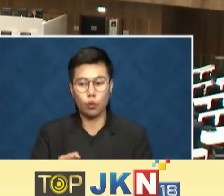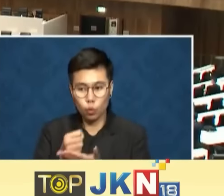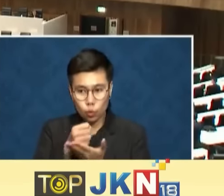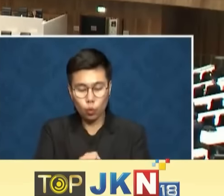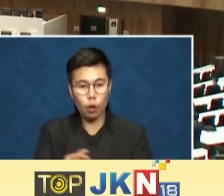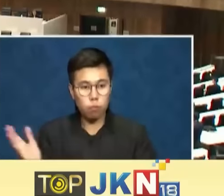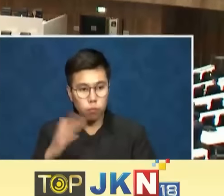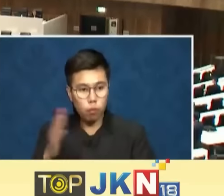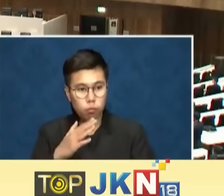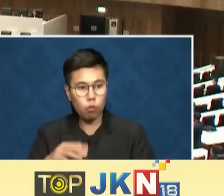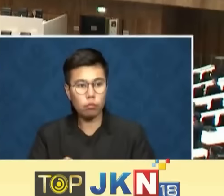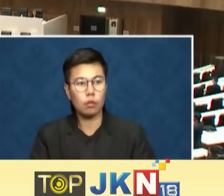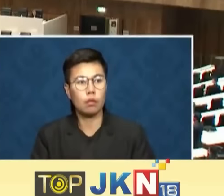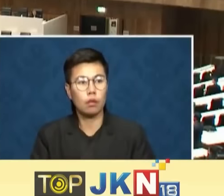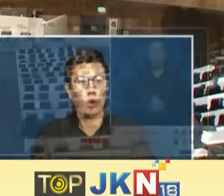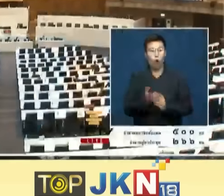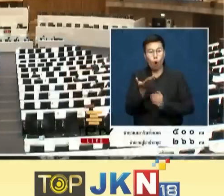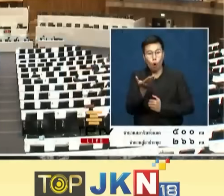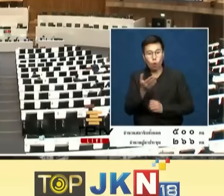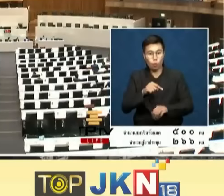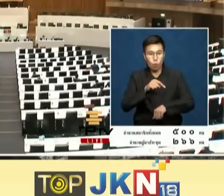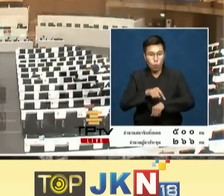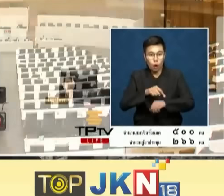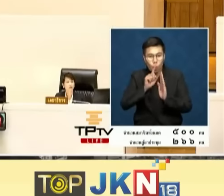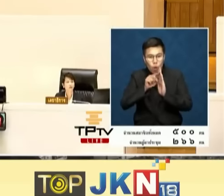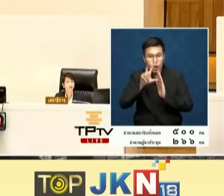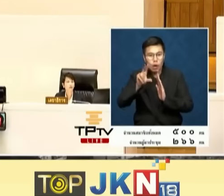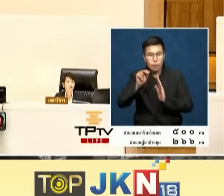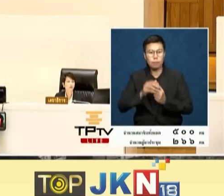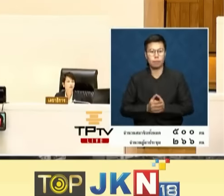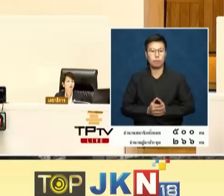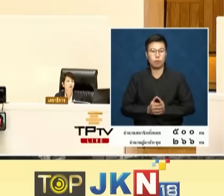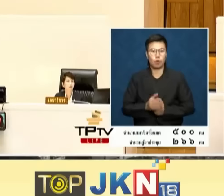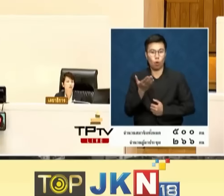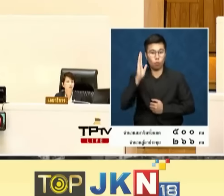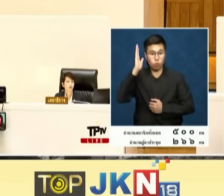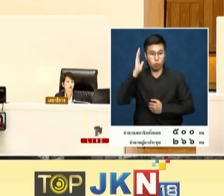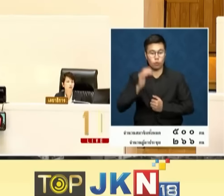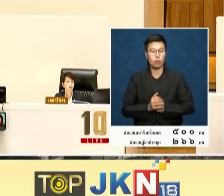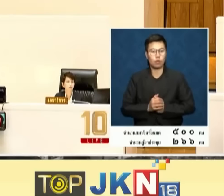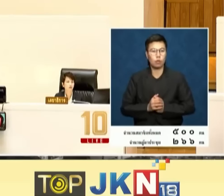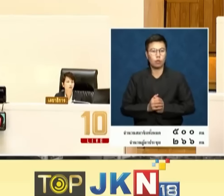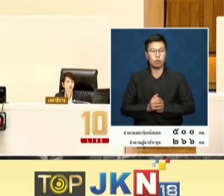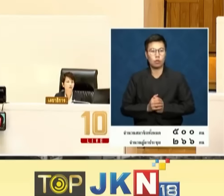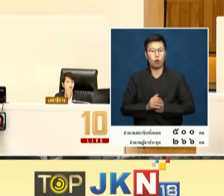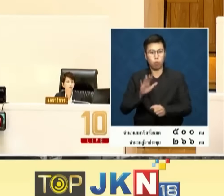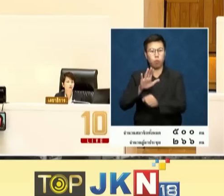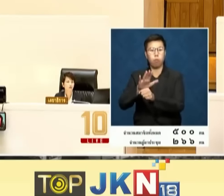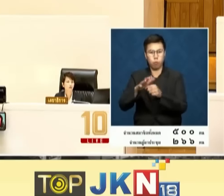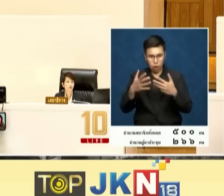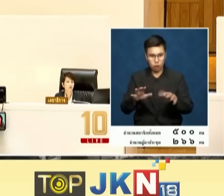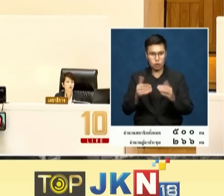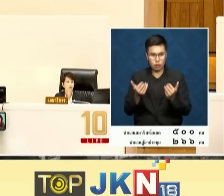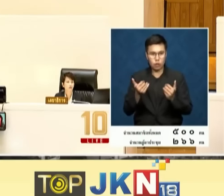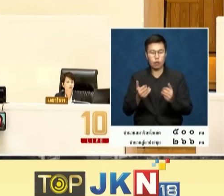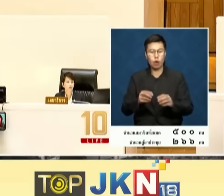อภิปรายทั่วไปรัฐบาลเศรษฐาส่งท้ายการสิ้นสุดวาระของ 250สวเดือนพฤษภาคมค่ะนะหมดหน้าที่